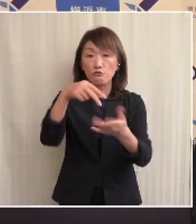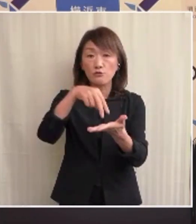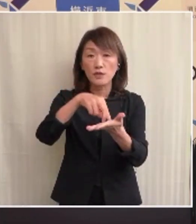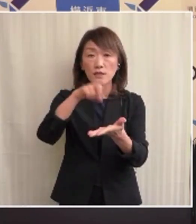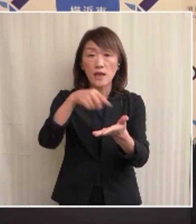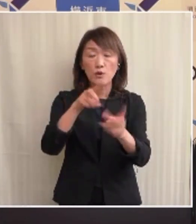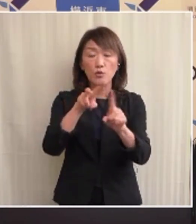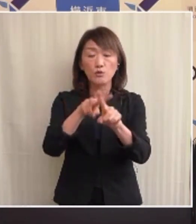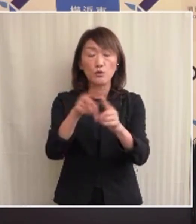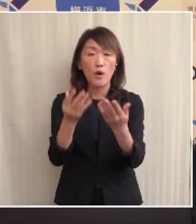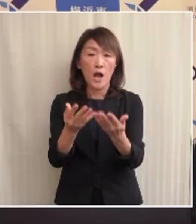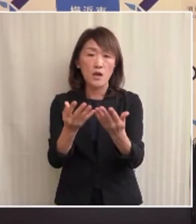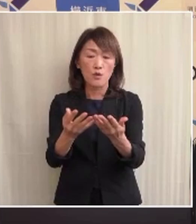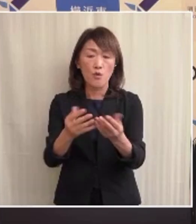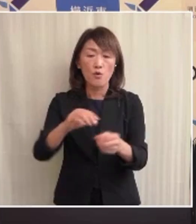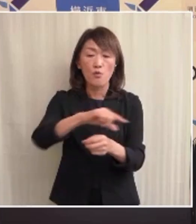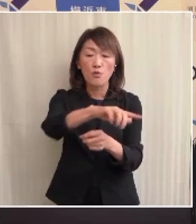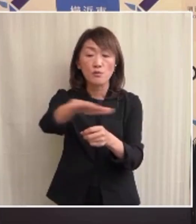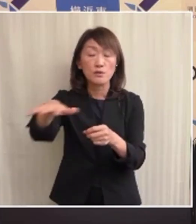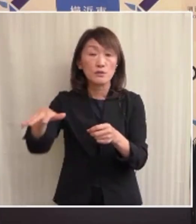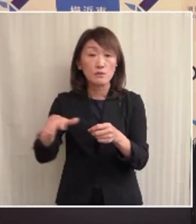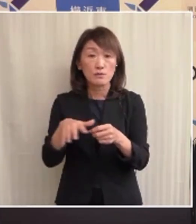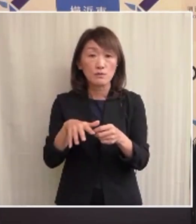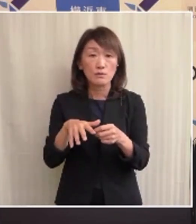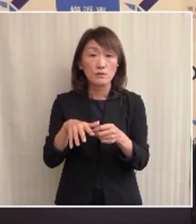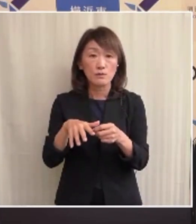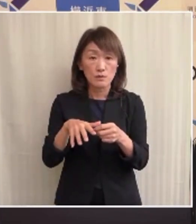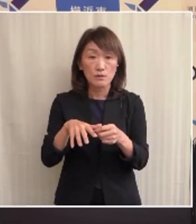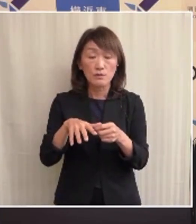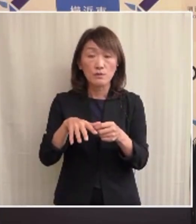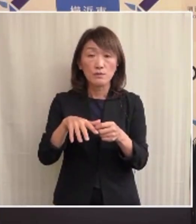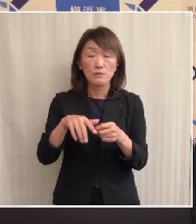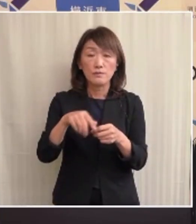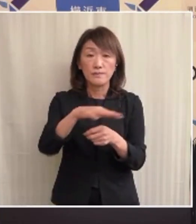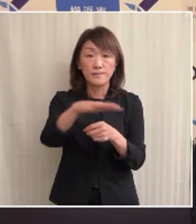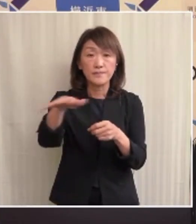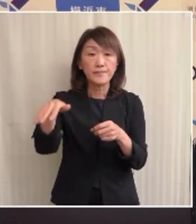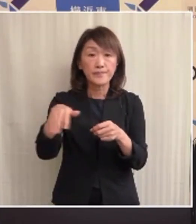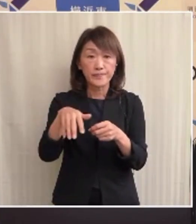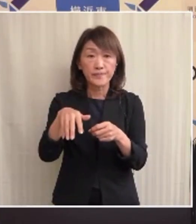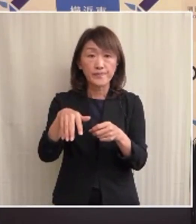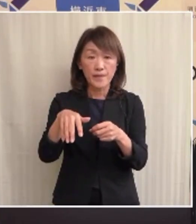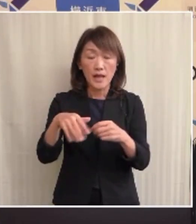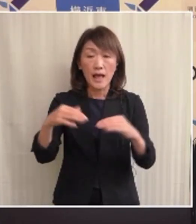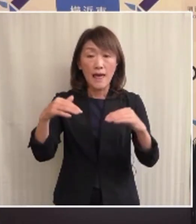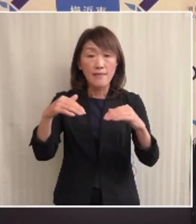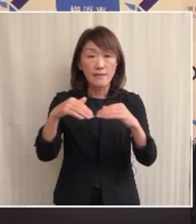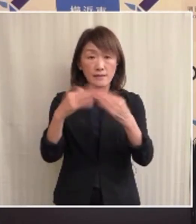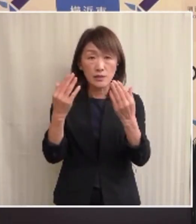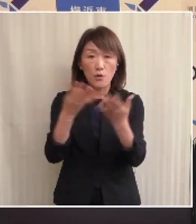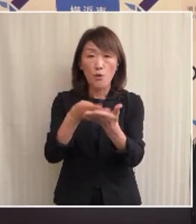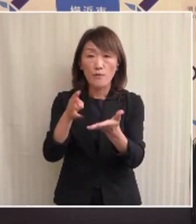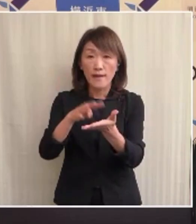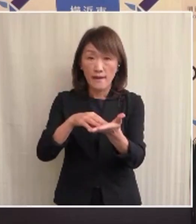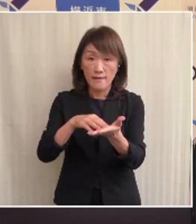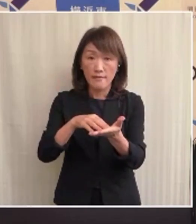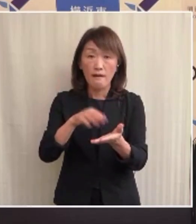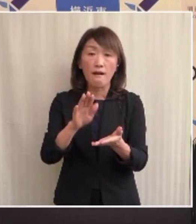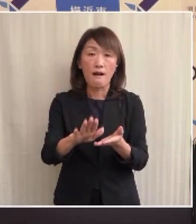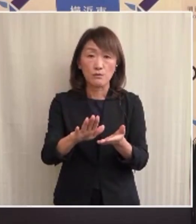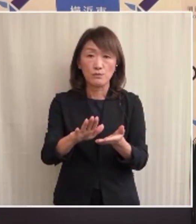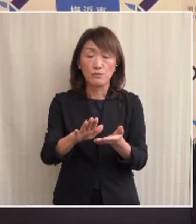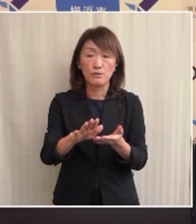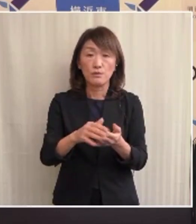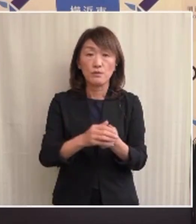学校 の, その周辺地区のこれ今データで、これですね、まず交通事故のデータがありまして